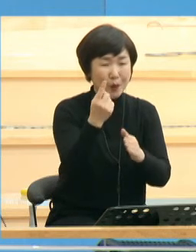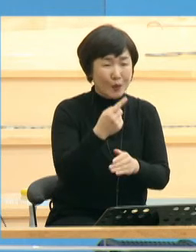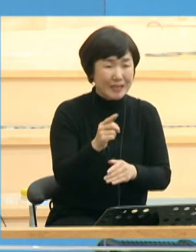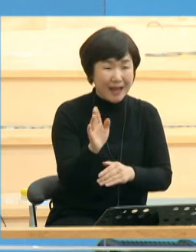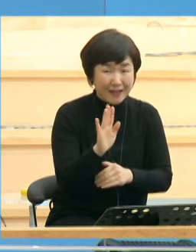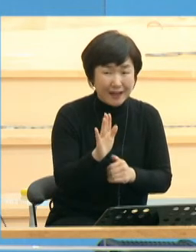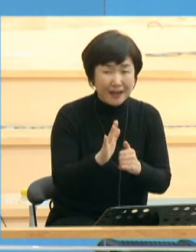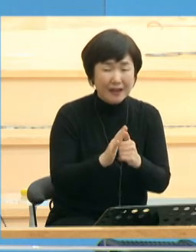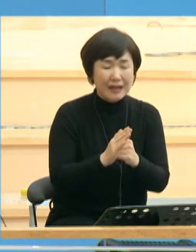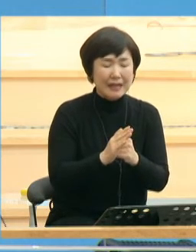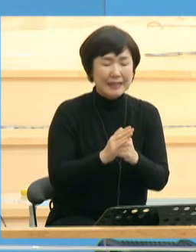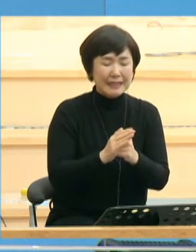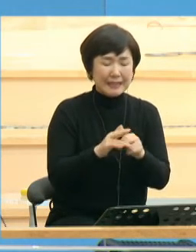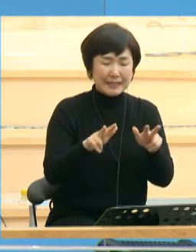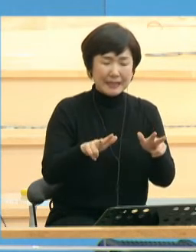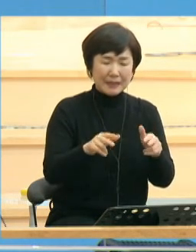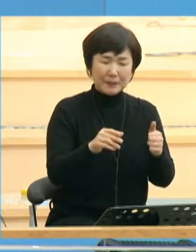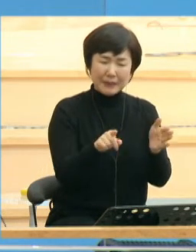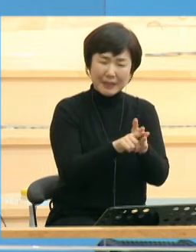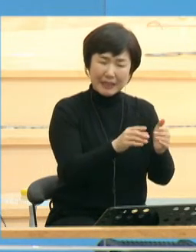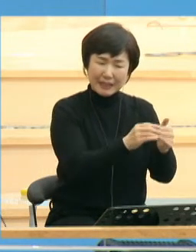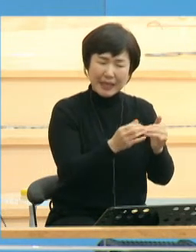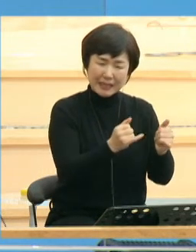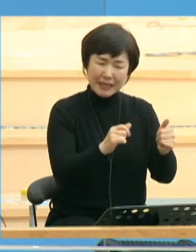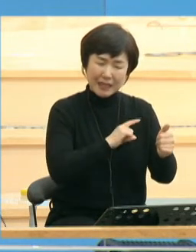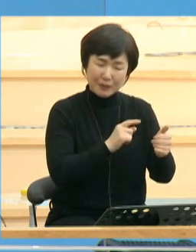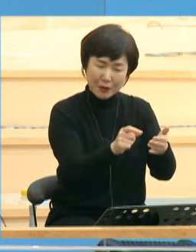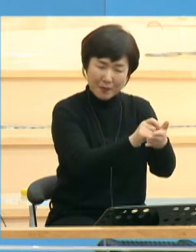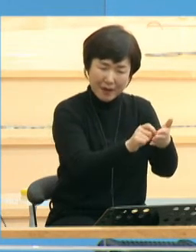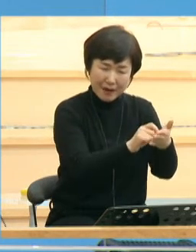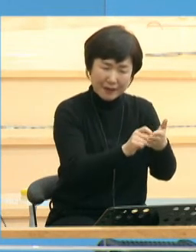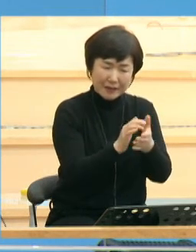태신자 로 작정 해야되는 부모가 있어요